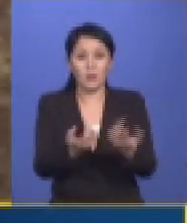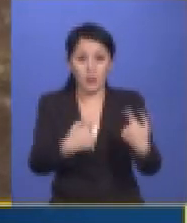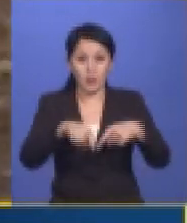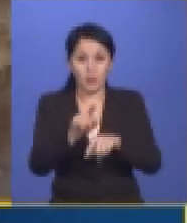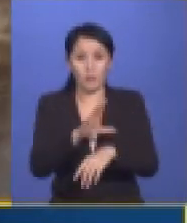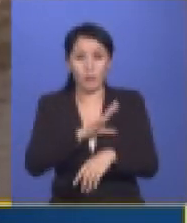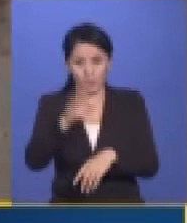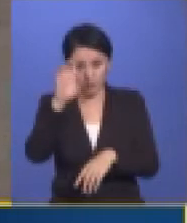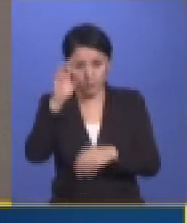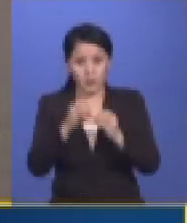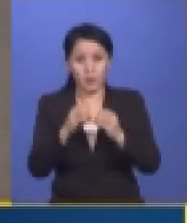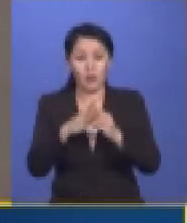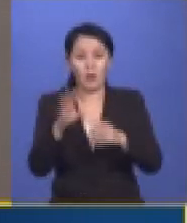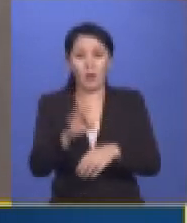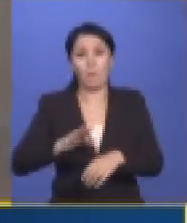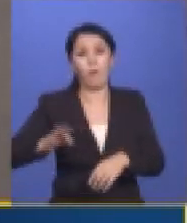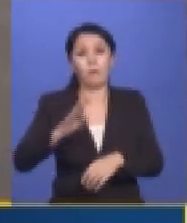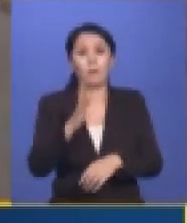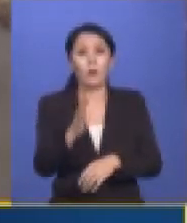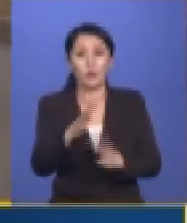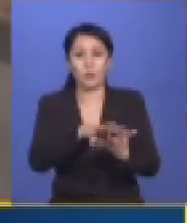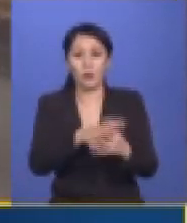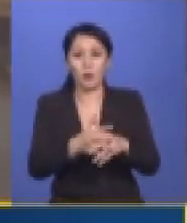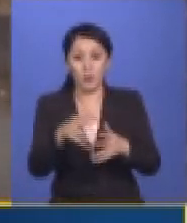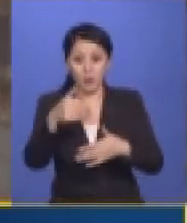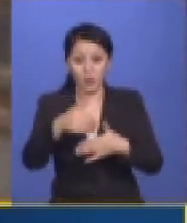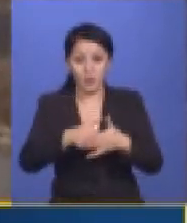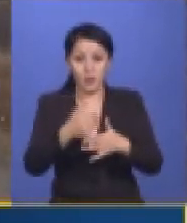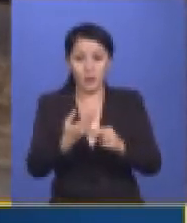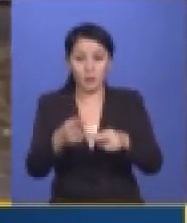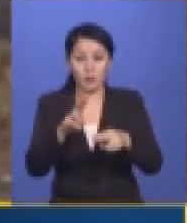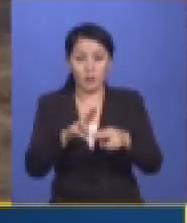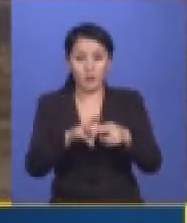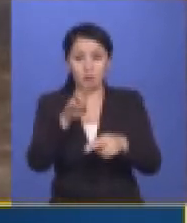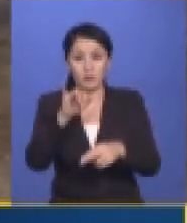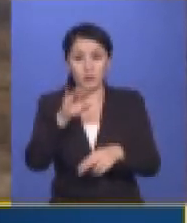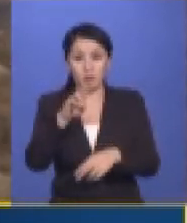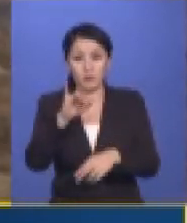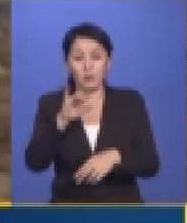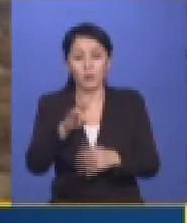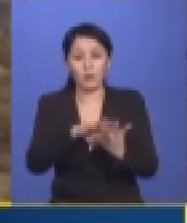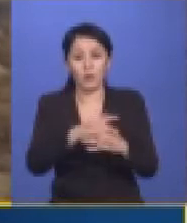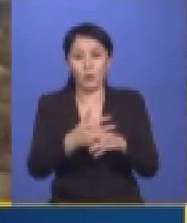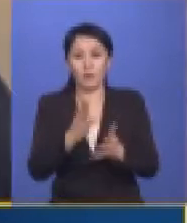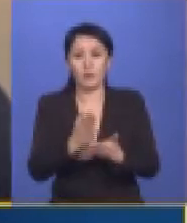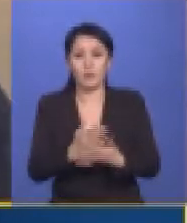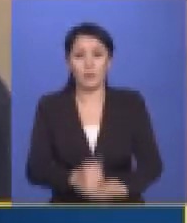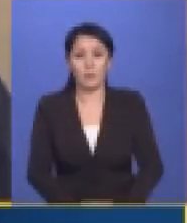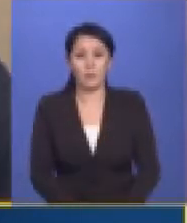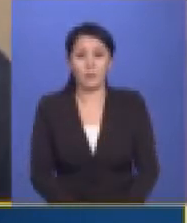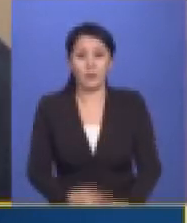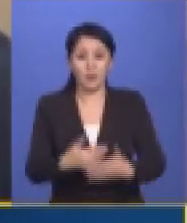Оған еліміздің 14 облысынан болашағы зор ауылдар кірді. Солардың қатарында Аққайын ауданы дайындық ауылда бар.